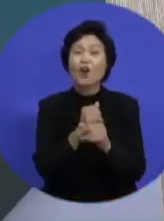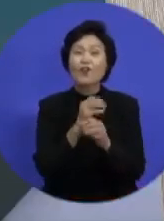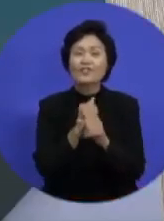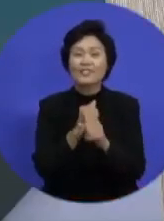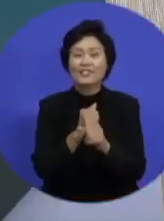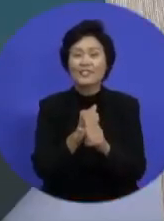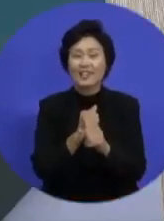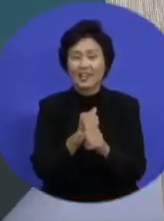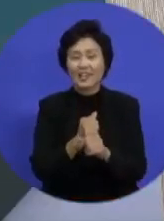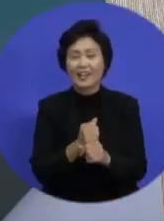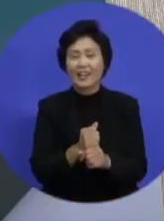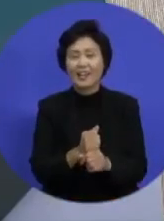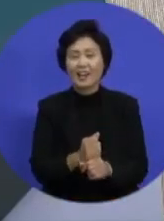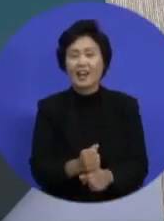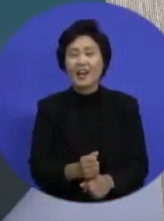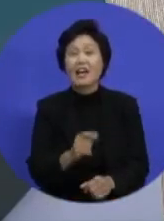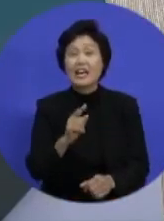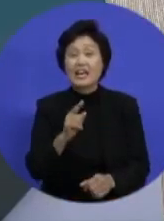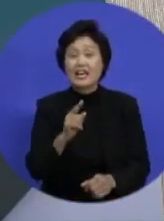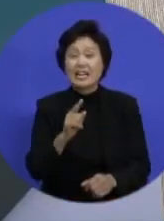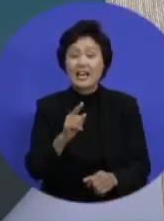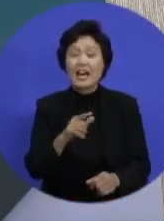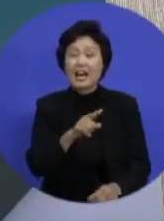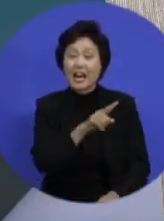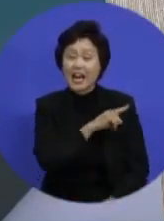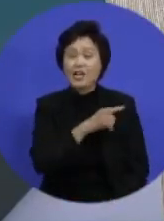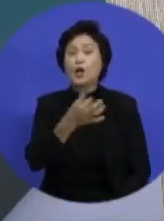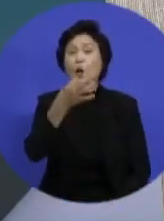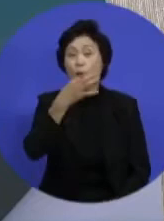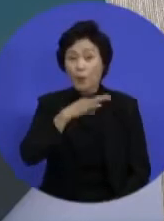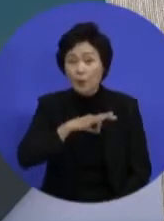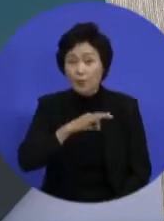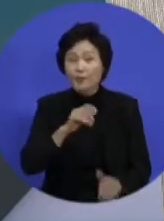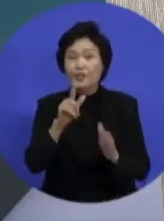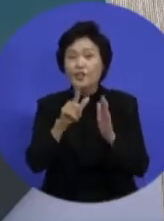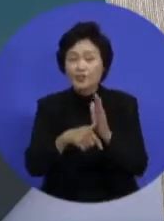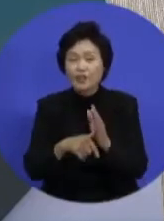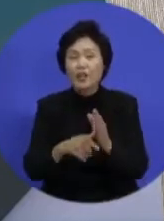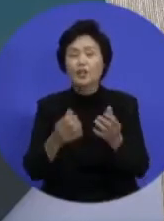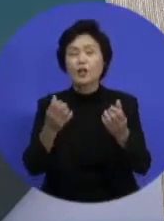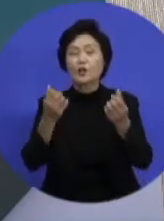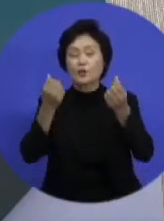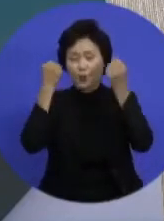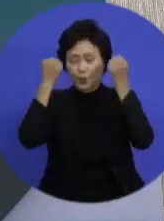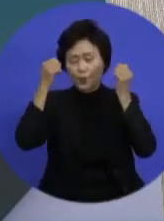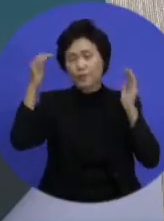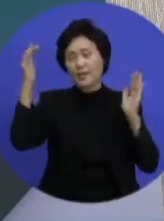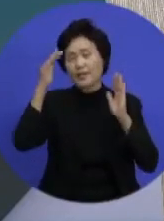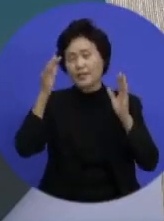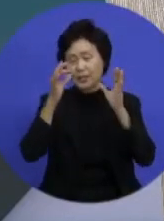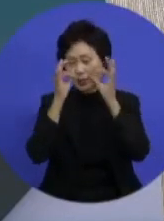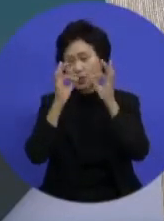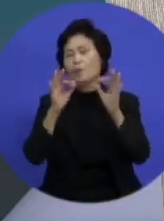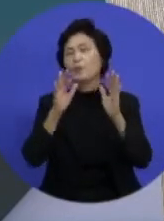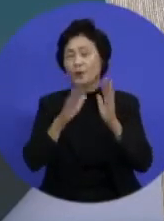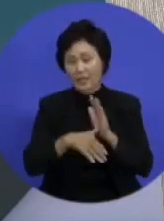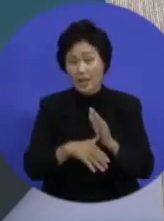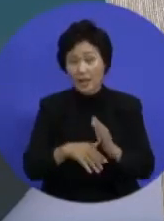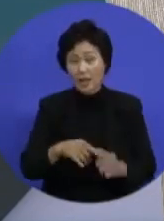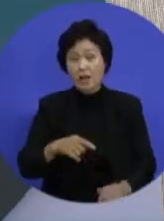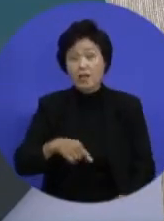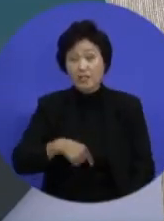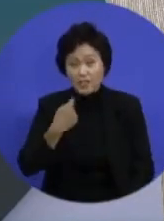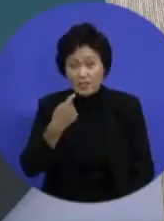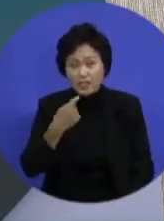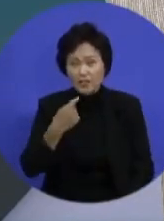제일 보람된 순간은 졸업생들 볼 때인 것 같아요. 예. 졸업생들이 또 자신의 어떤 길을 미리 찾아서 방향을